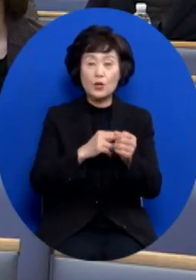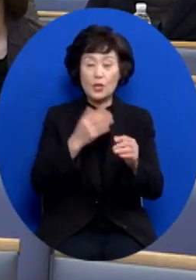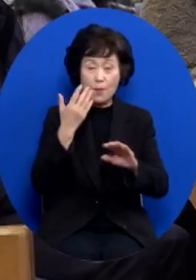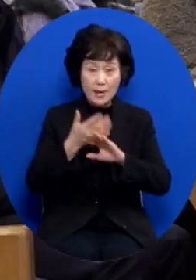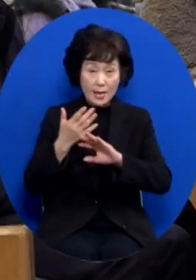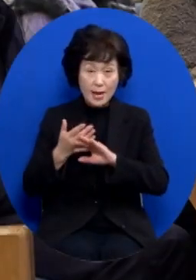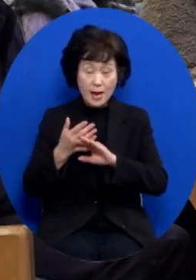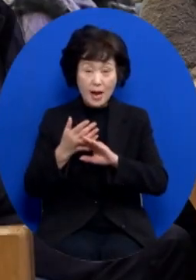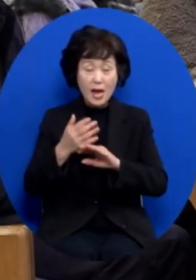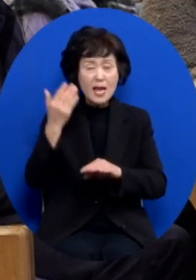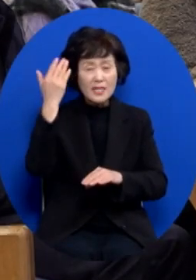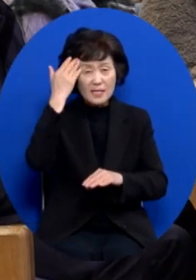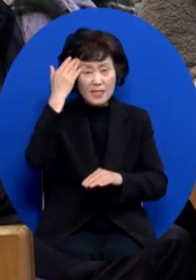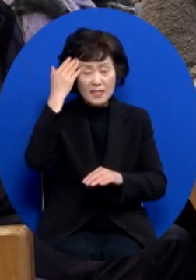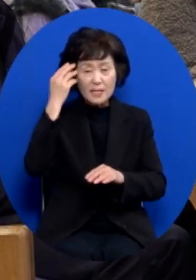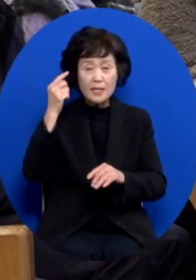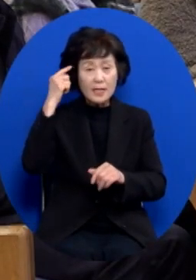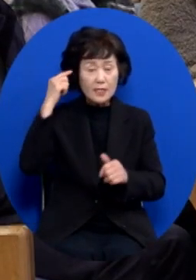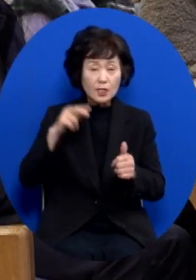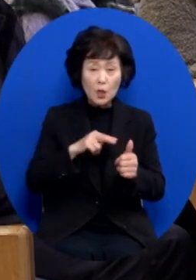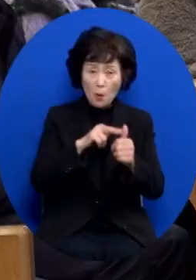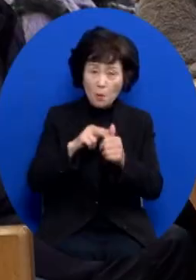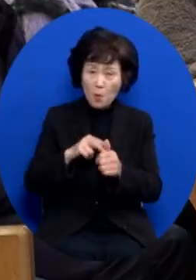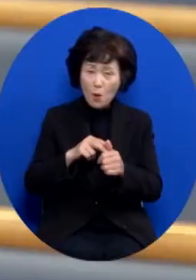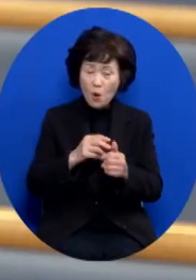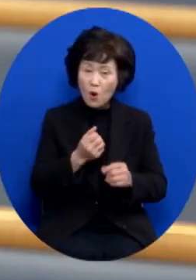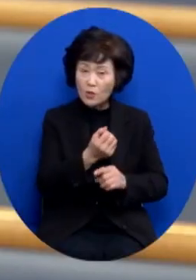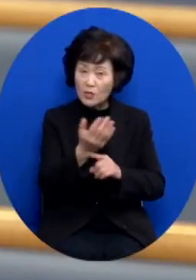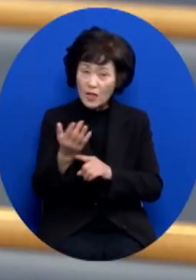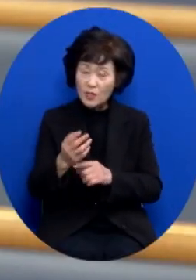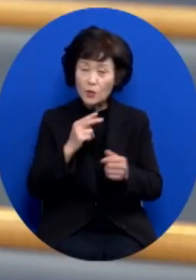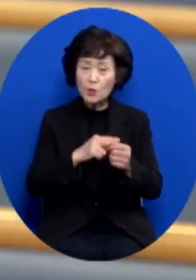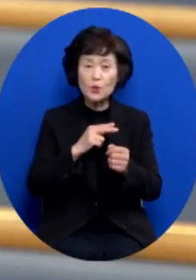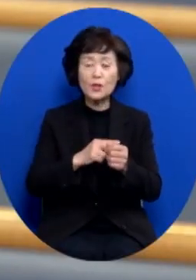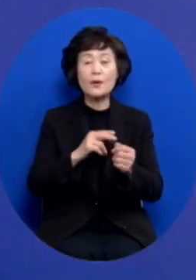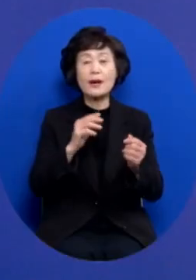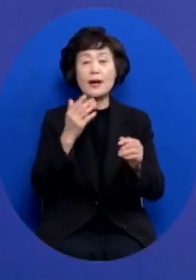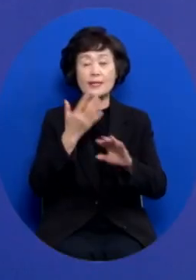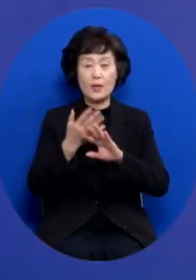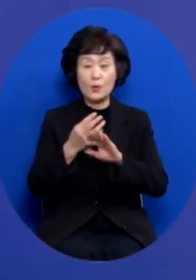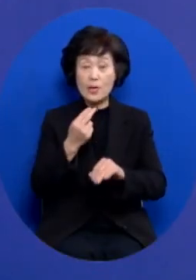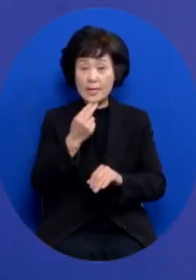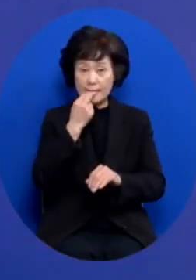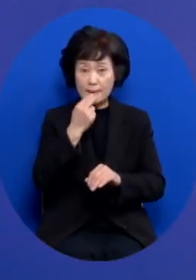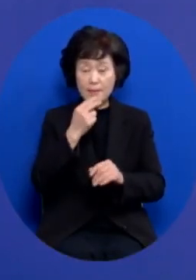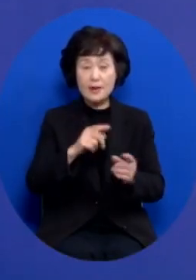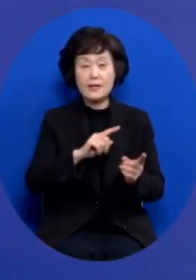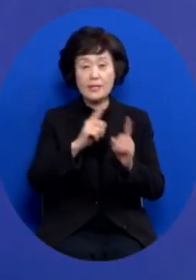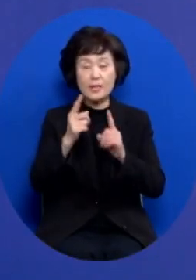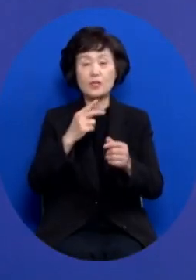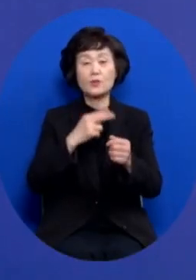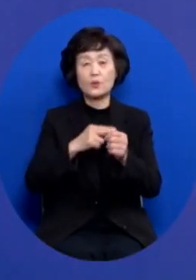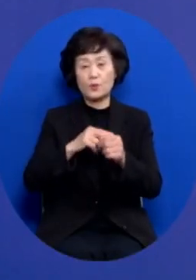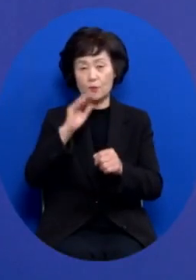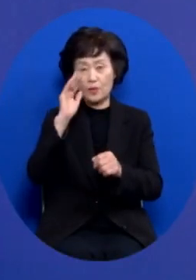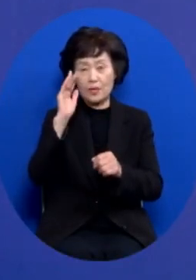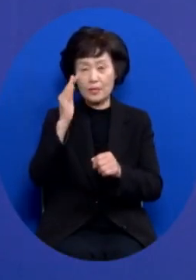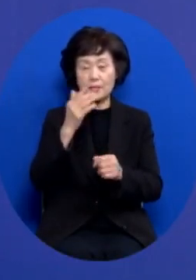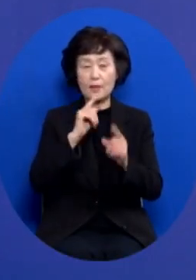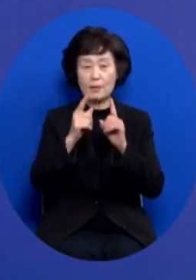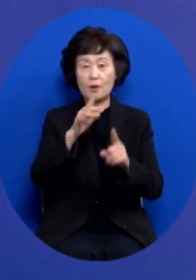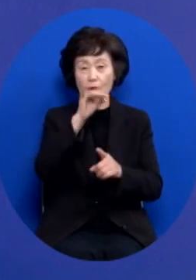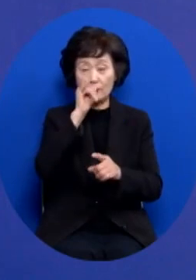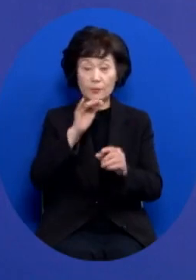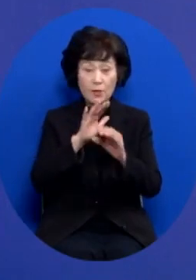했는데 생명을 살리는 교사가 되어야 한다고 강조를 했습니다네 뭐 지난 3년 동안은 코로나 때문에 주일학교가 정상적으로 운영이 되지